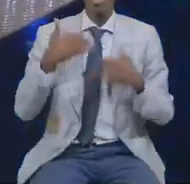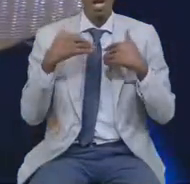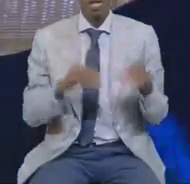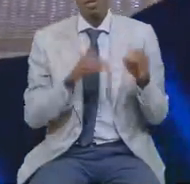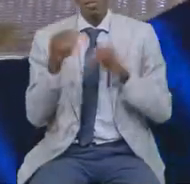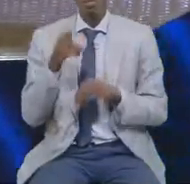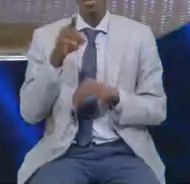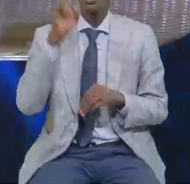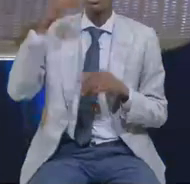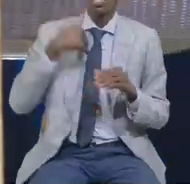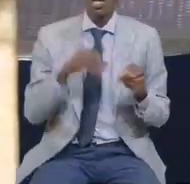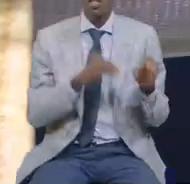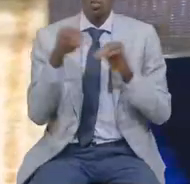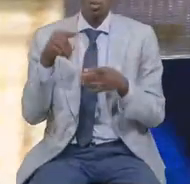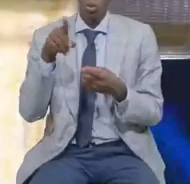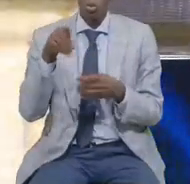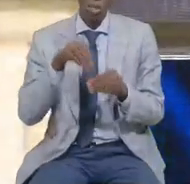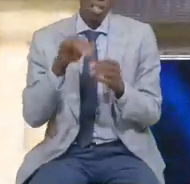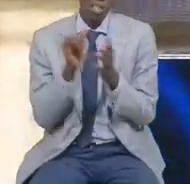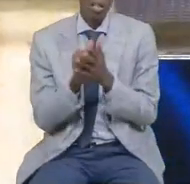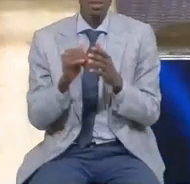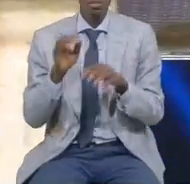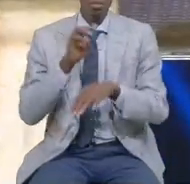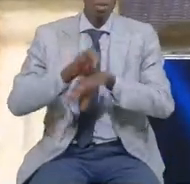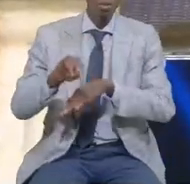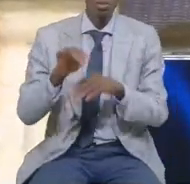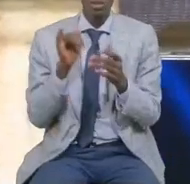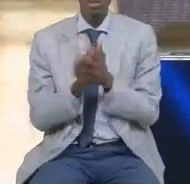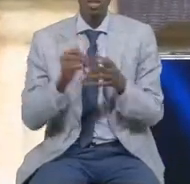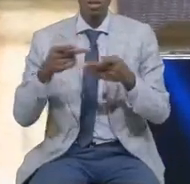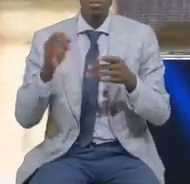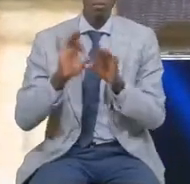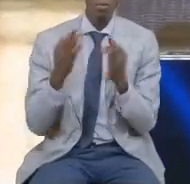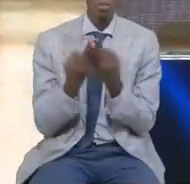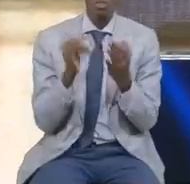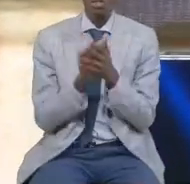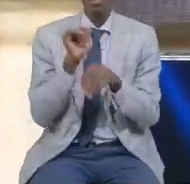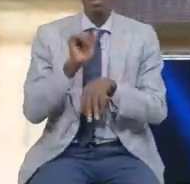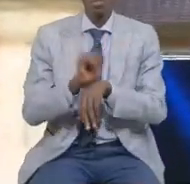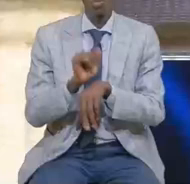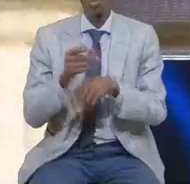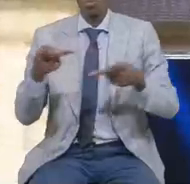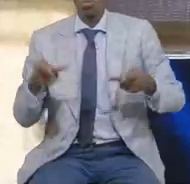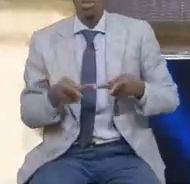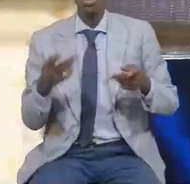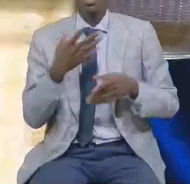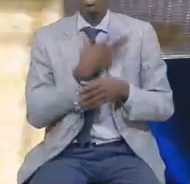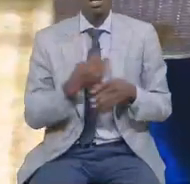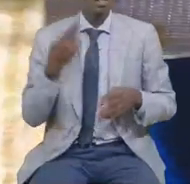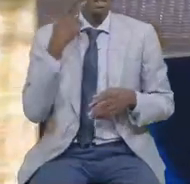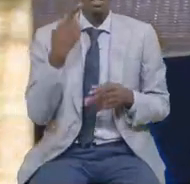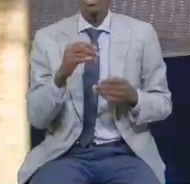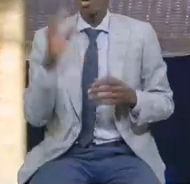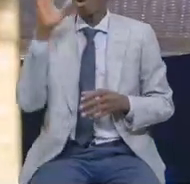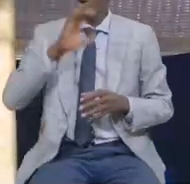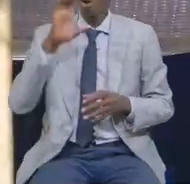dans la famille là-bas, il t'a placé dans le ministère là-bas, il t'a mis là où tu travailles. Mais le feu là-bas, c'est trop. Tu dis que